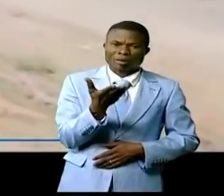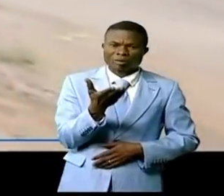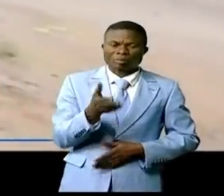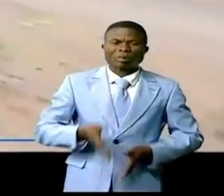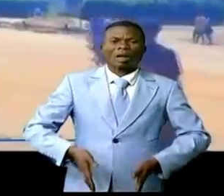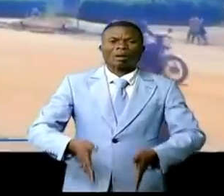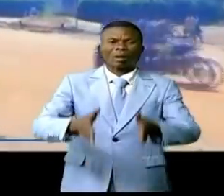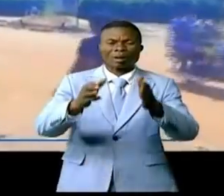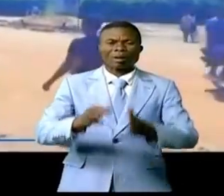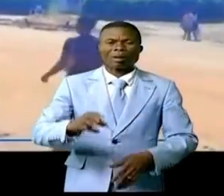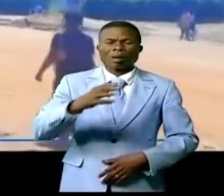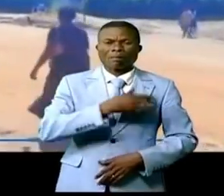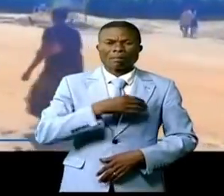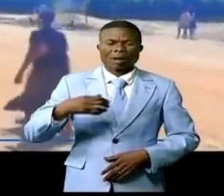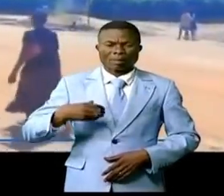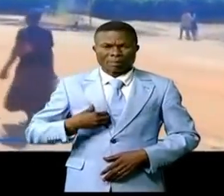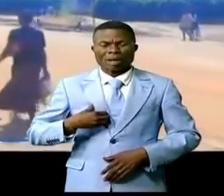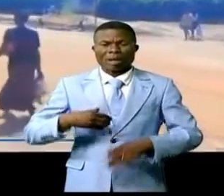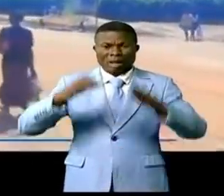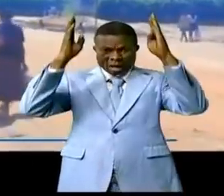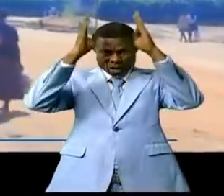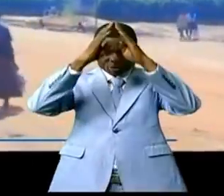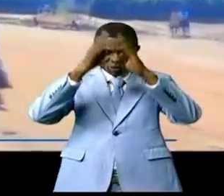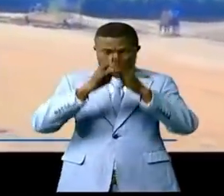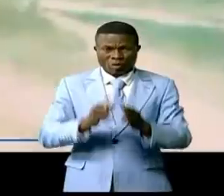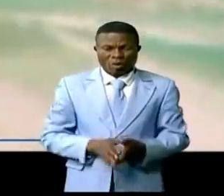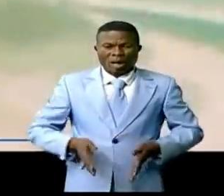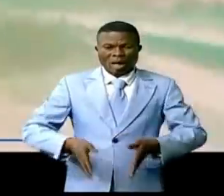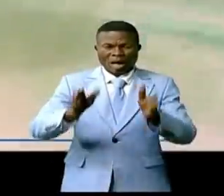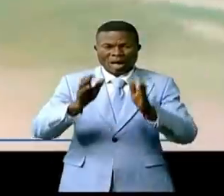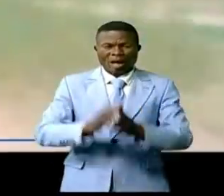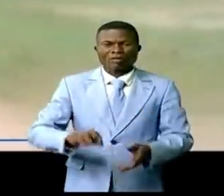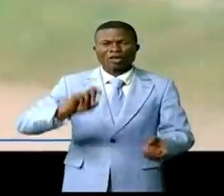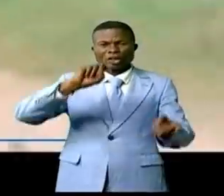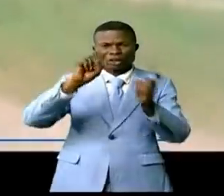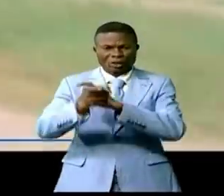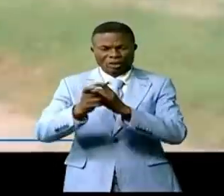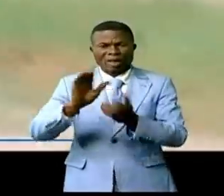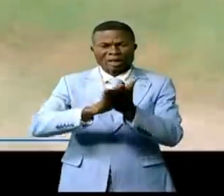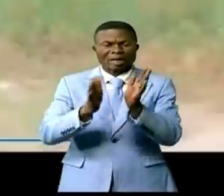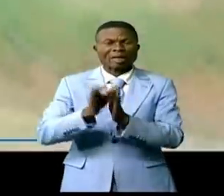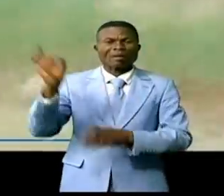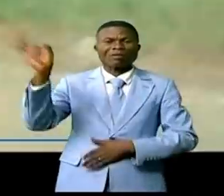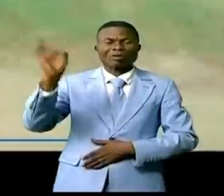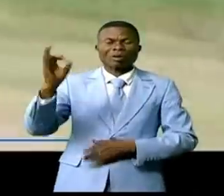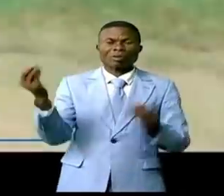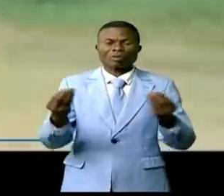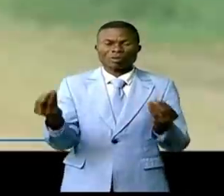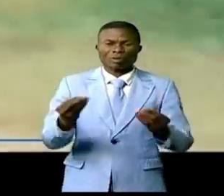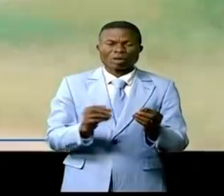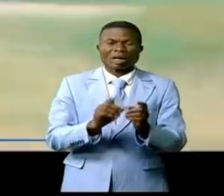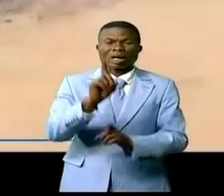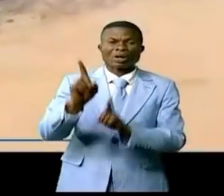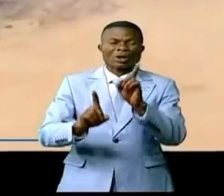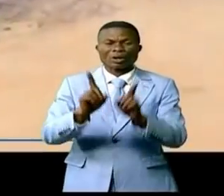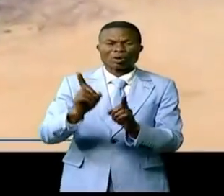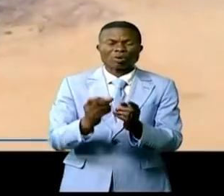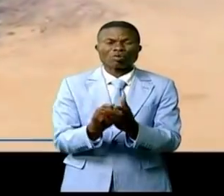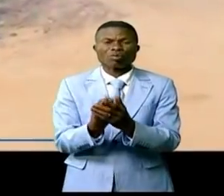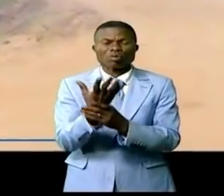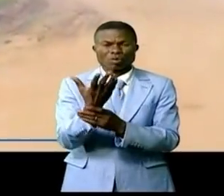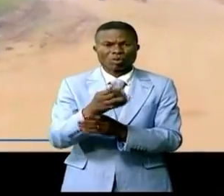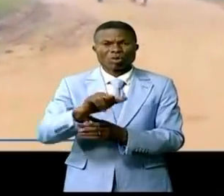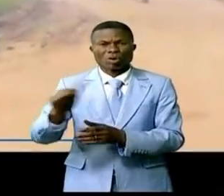avenues Mamayemo, de la Révolution sont transformés en forêt à cause de l'herbe qui y loge,